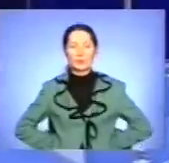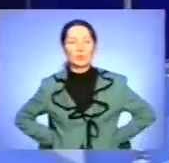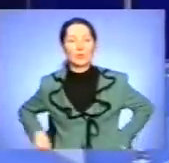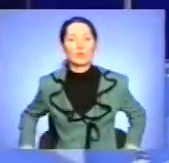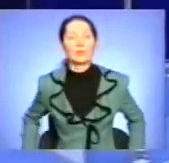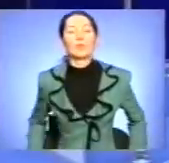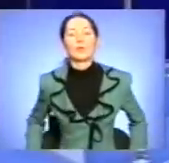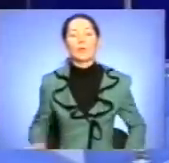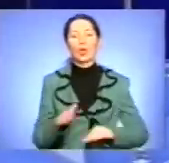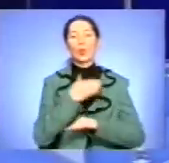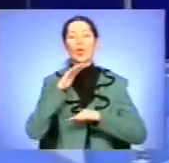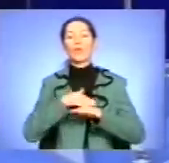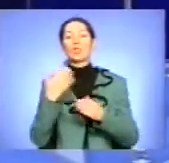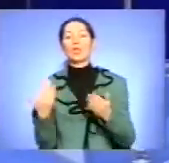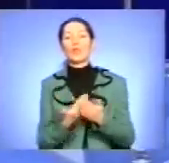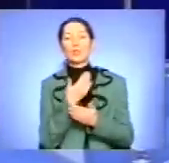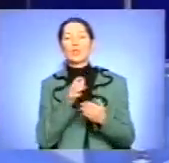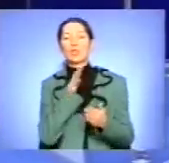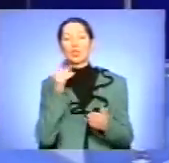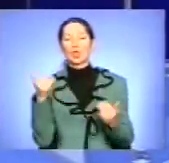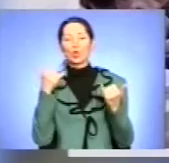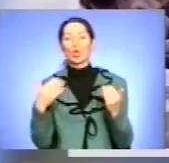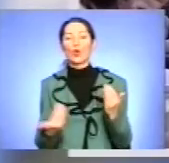Добрий вечір. Вісті на часі сьогодні у випуску про таке.